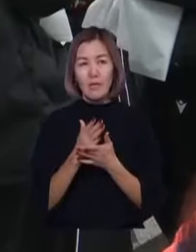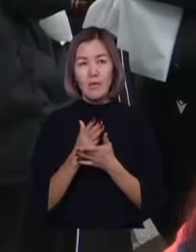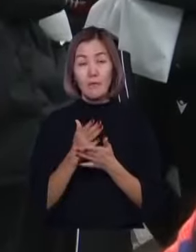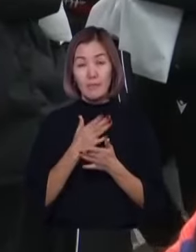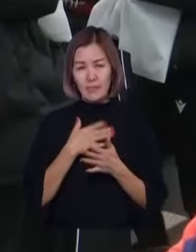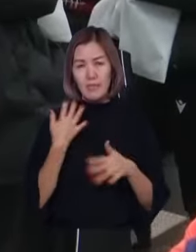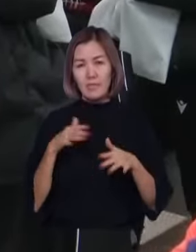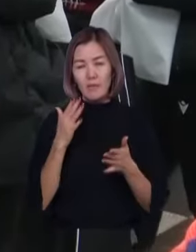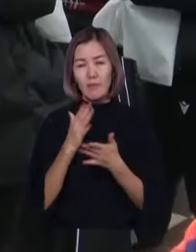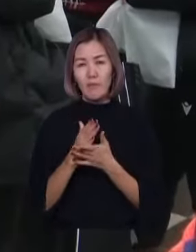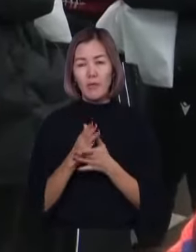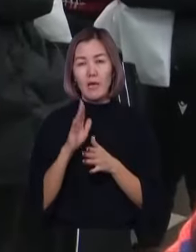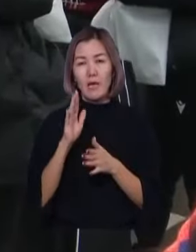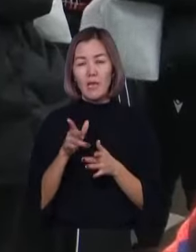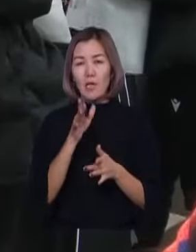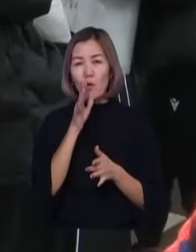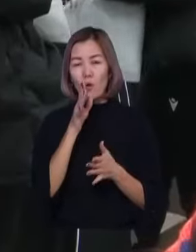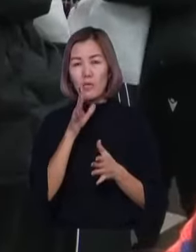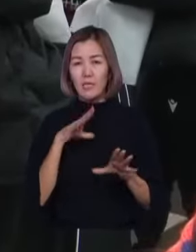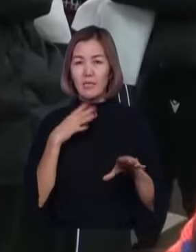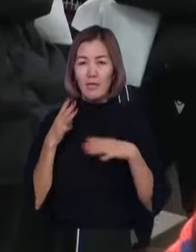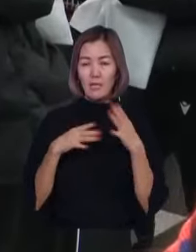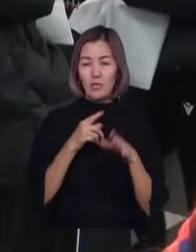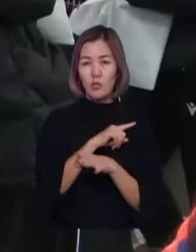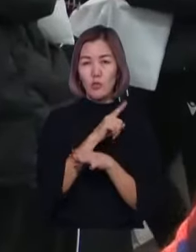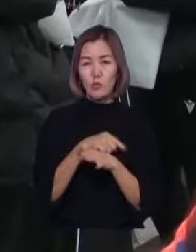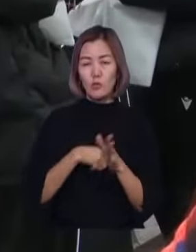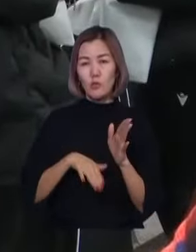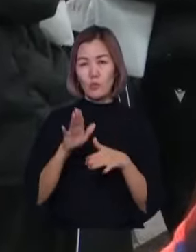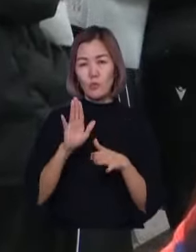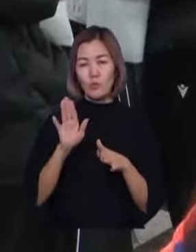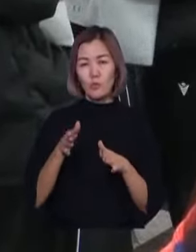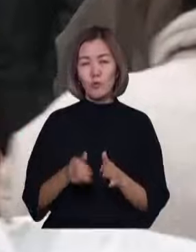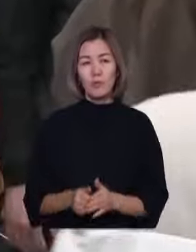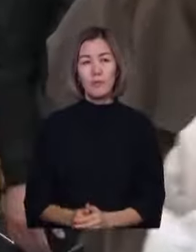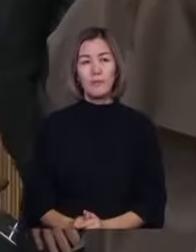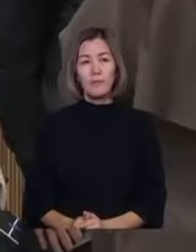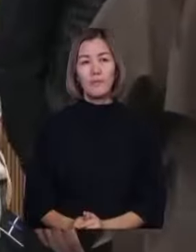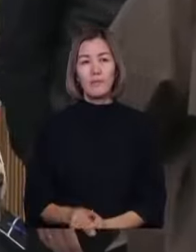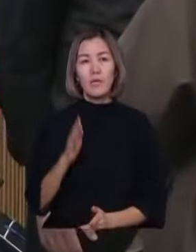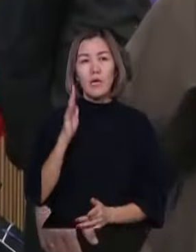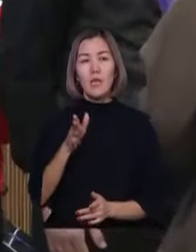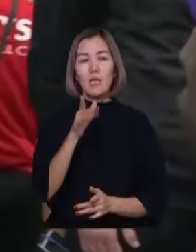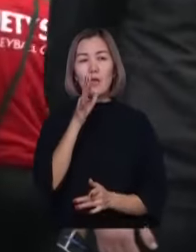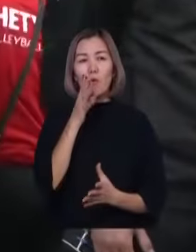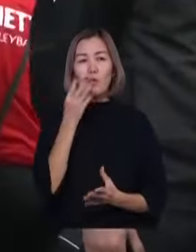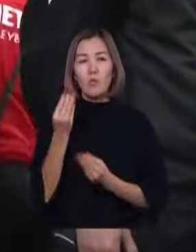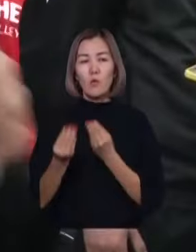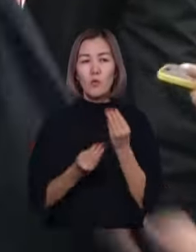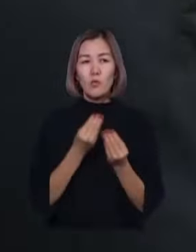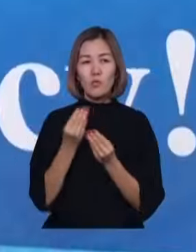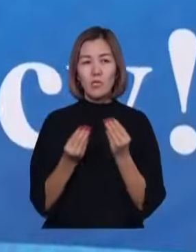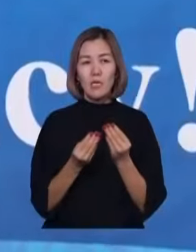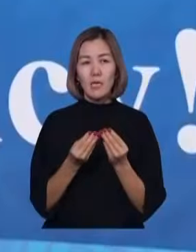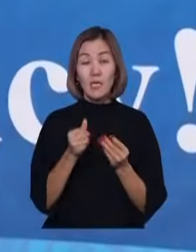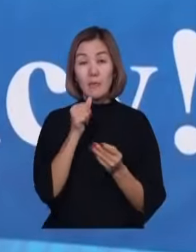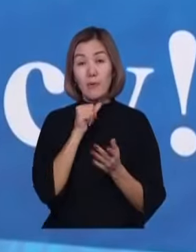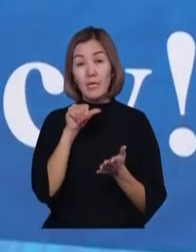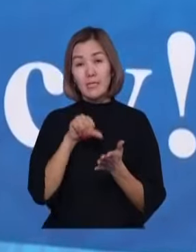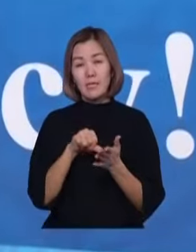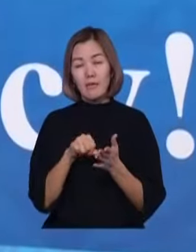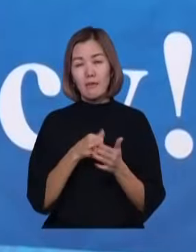емес. Десек те, алдағы уақытта дайындық жаттығуларын күшейтіп, шыңдала түсеміз. Алдағы уақытта ойыншылар кезекті додада бақ сынайды. Бұл